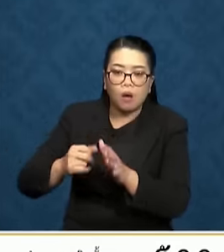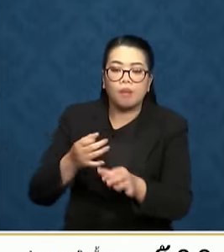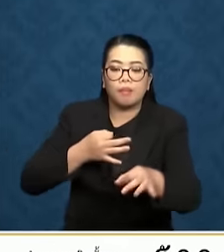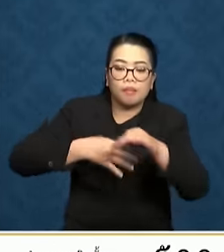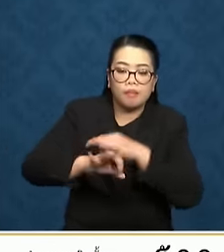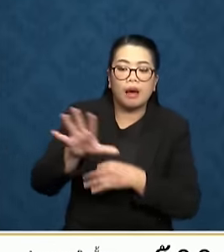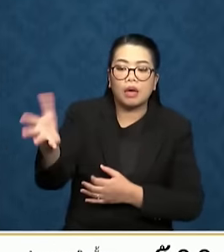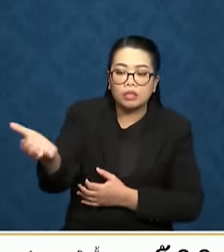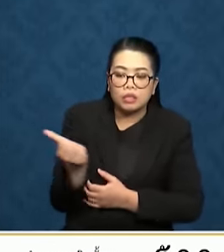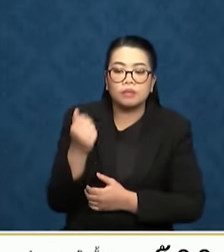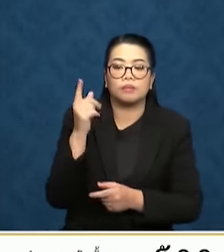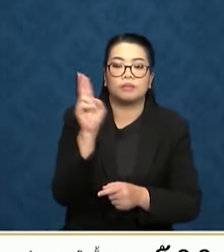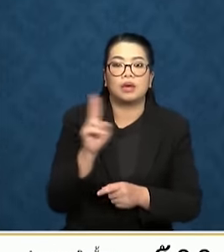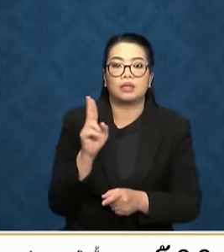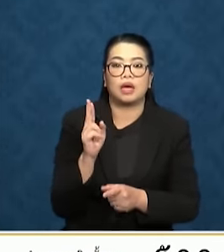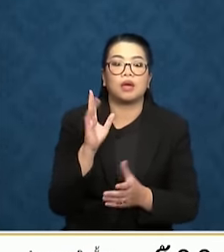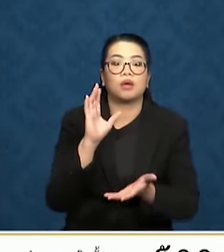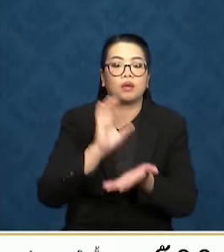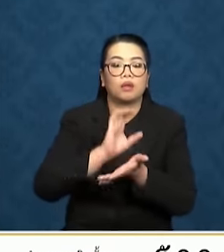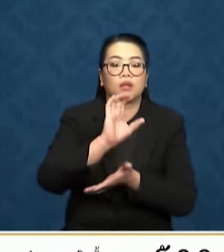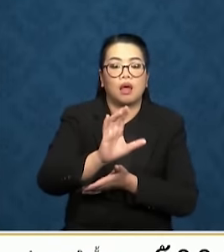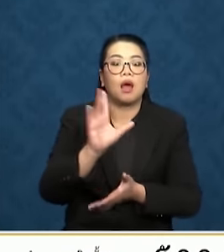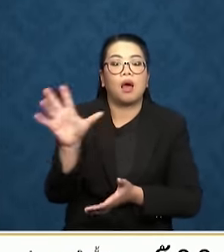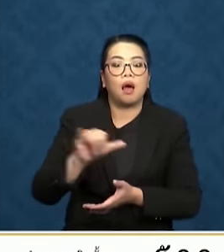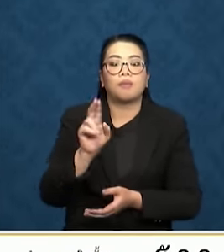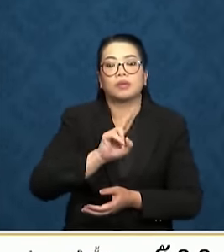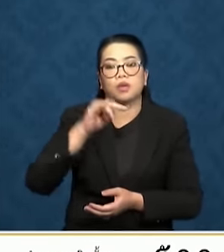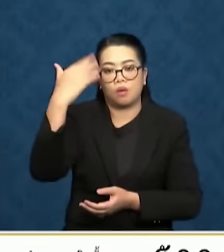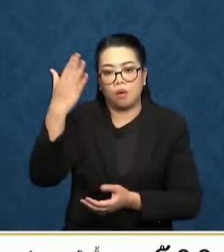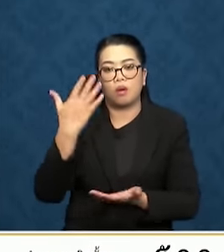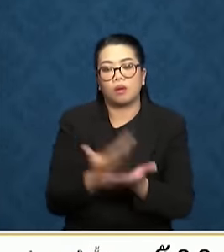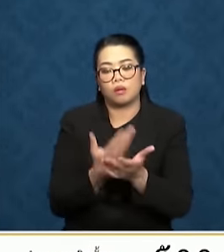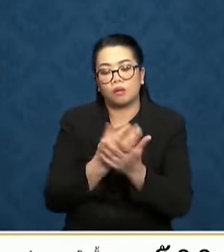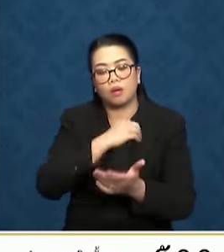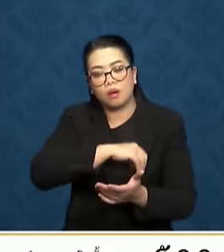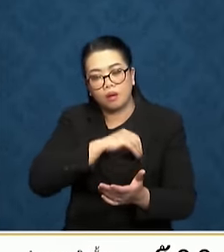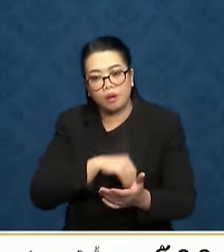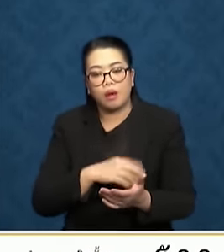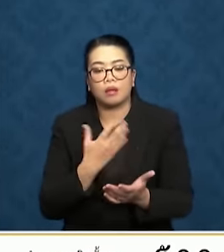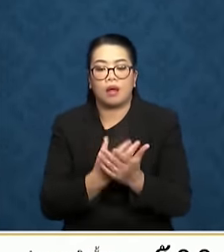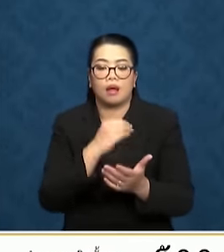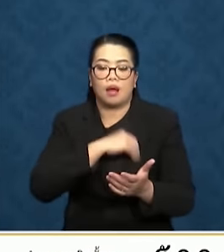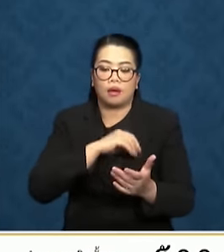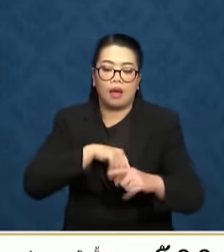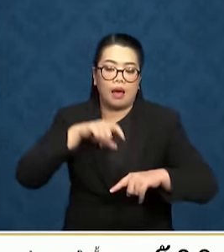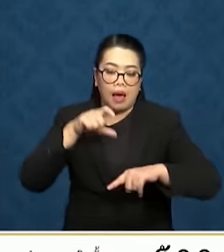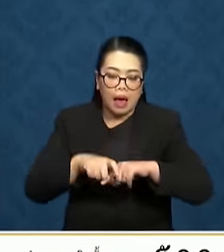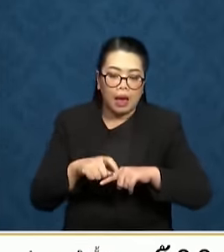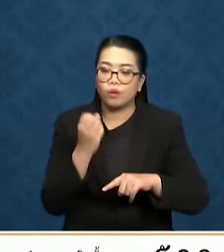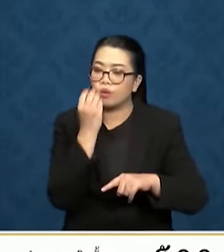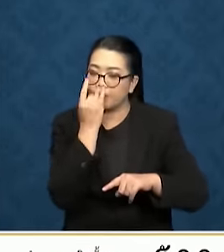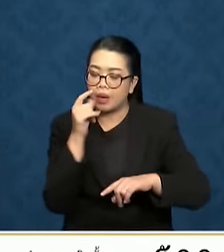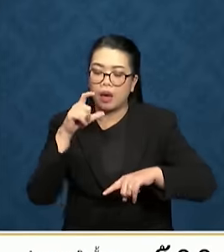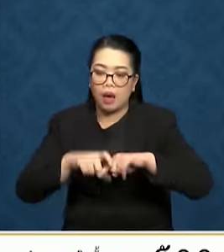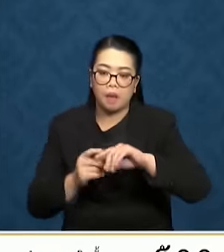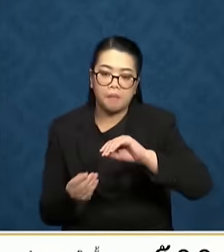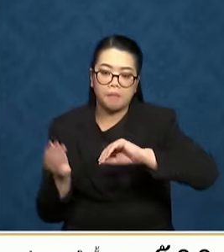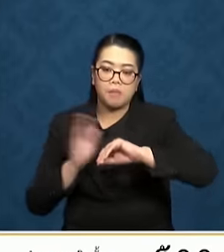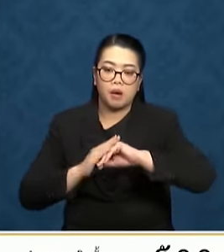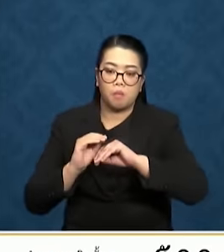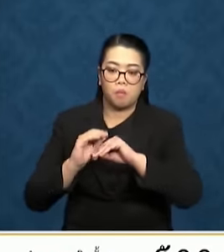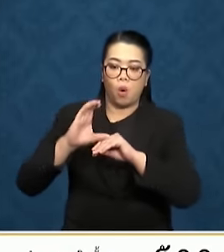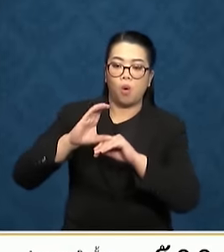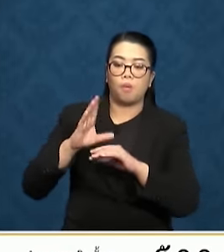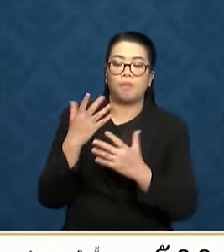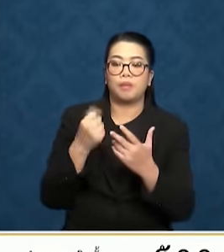สาธารณะต่อประมาณการรายได้นะครับเอาดอกเบี้ยมาหารด้วยรายได้ของรัฐเนี่ยมันก็สูงขึ้นเรื่อยๆนะครับซึ่งก็จะอยู่ที่